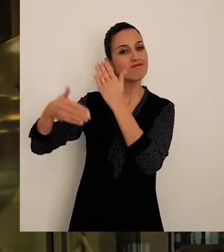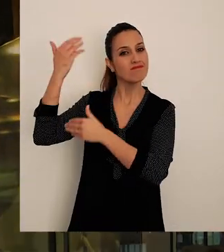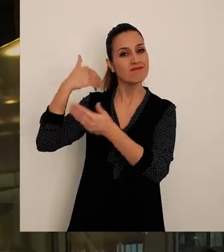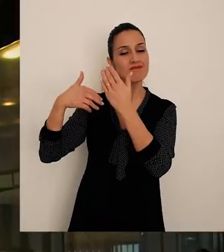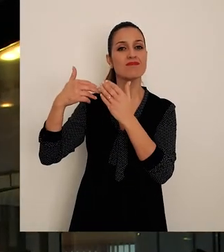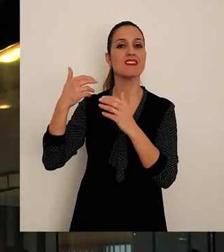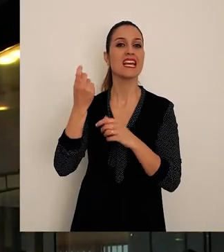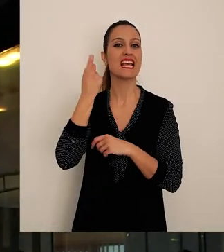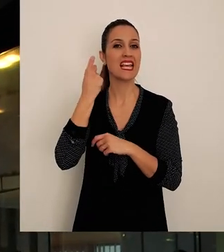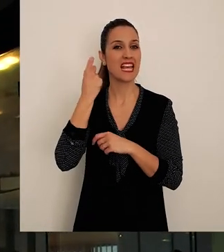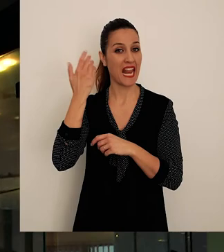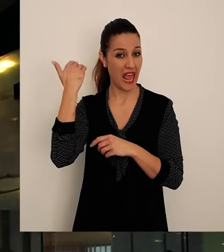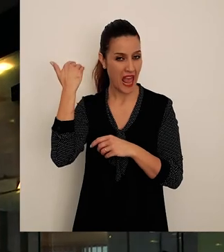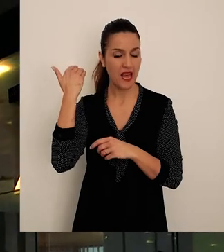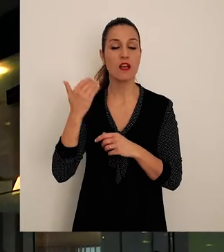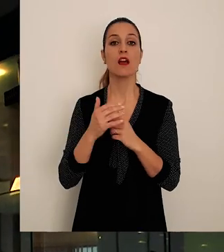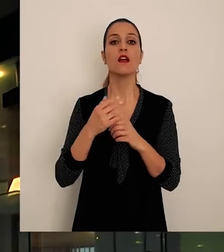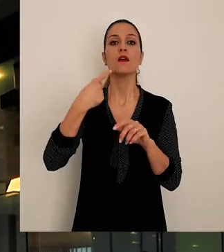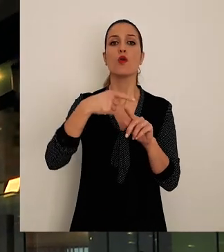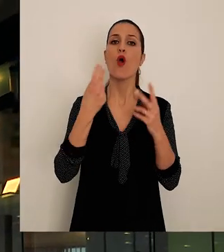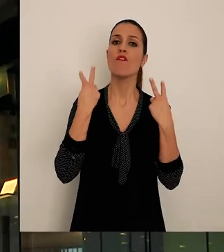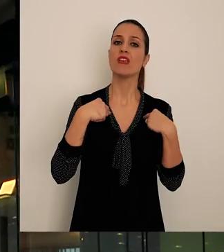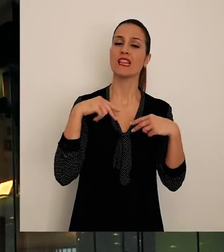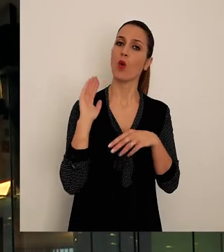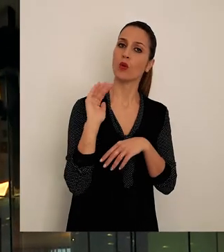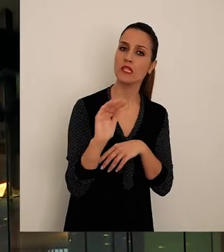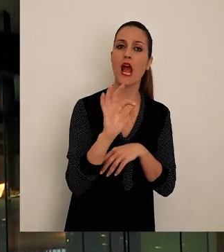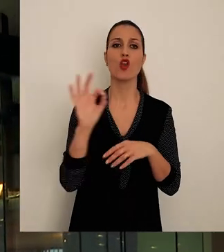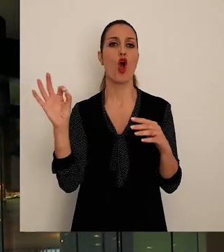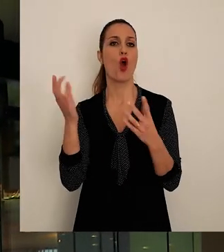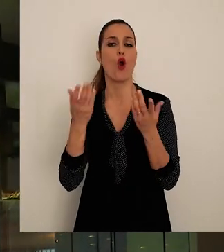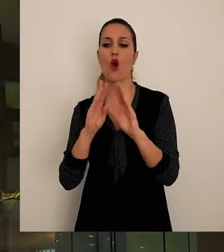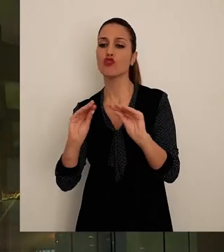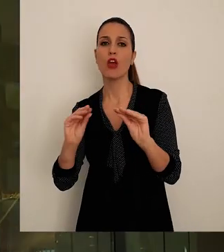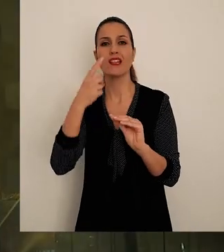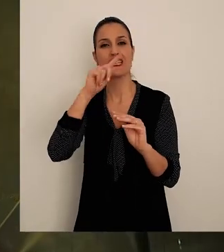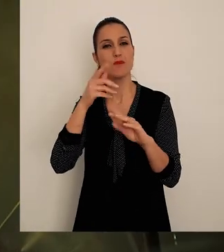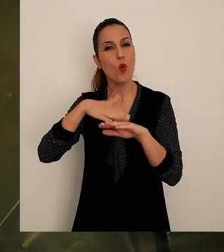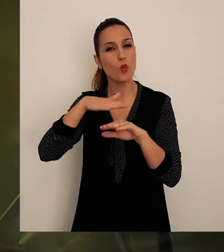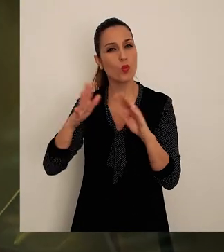di episodi bellici, di vita quotidiana e della mitologia ellenica.